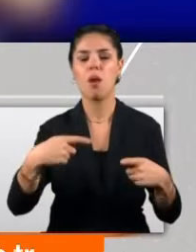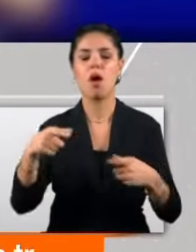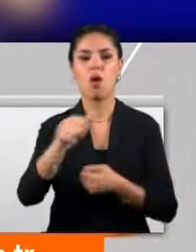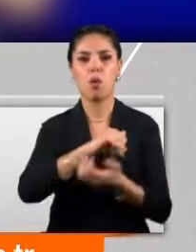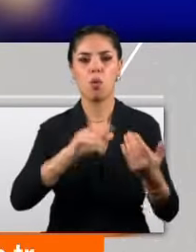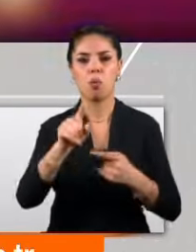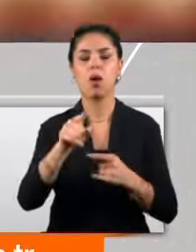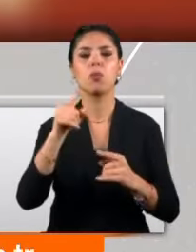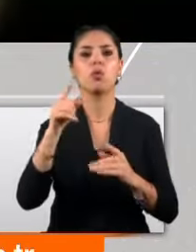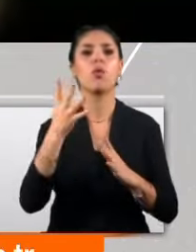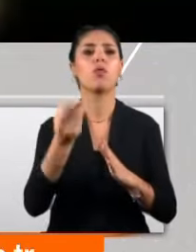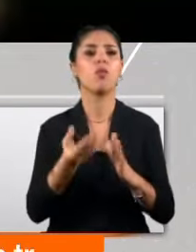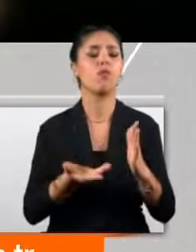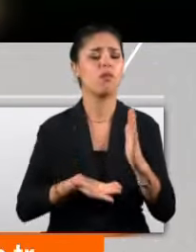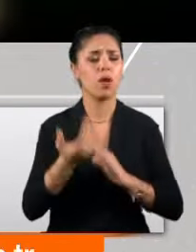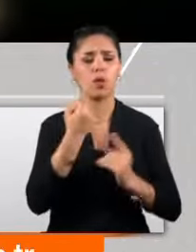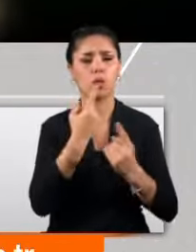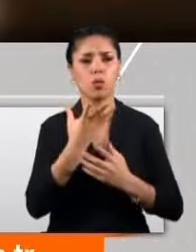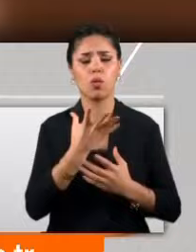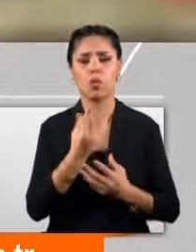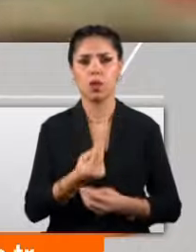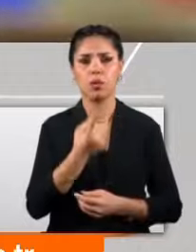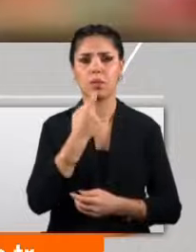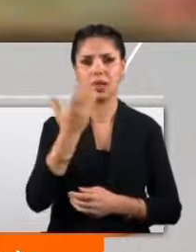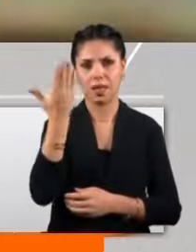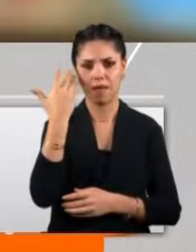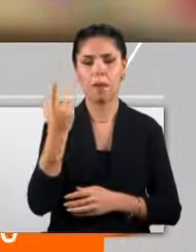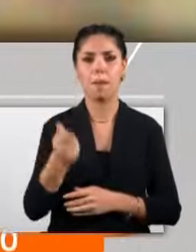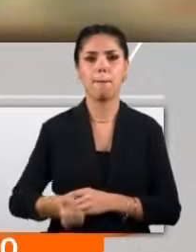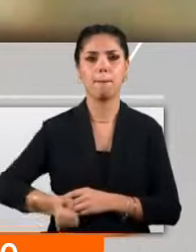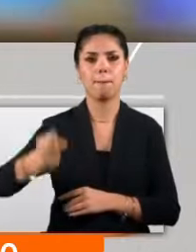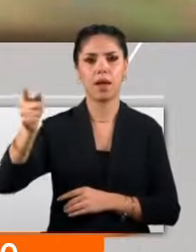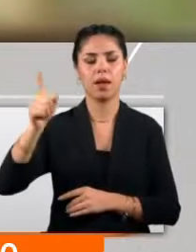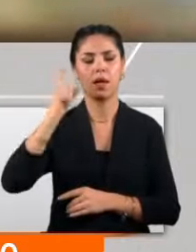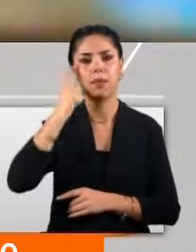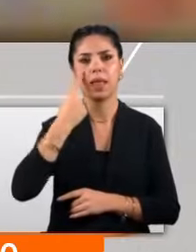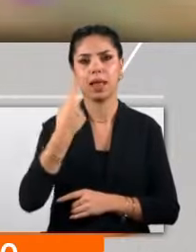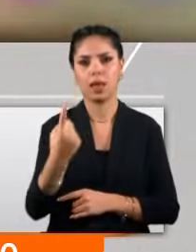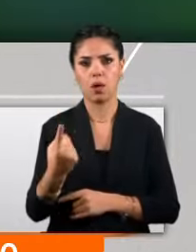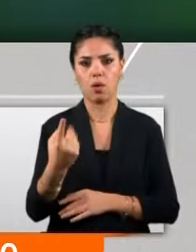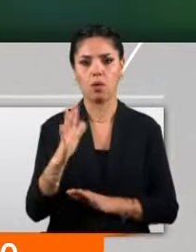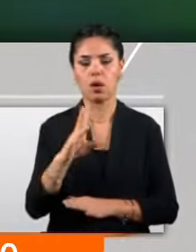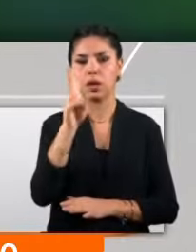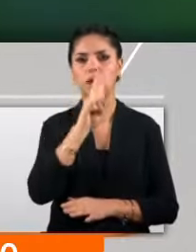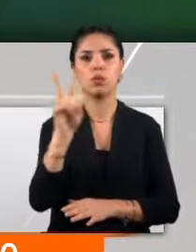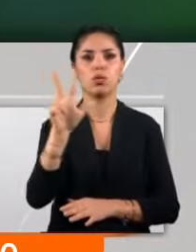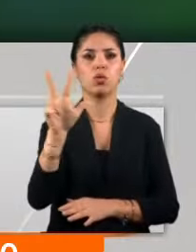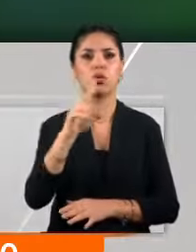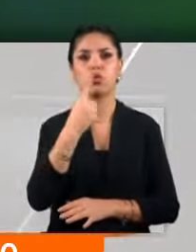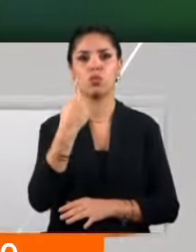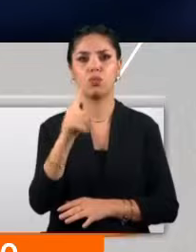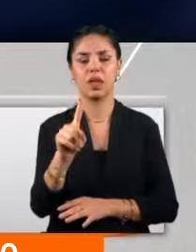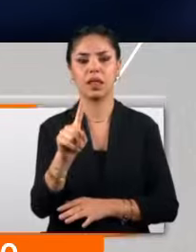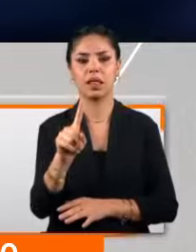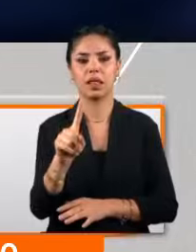temeline bakacak olursak da geçen sene sadece Maliye Bakanlığı'nın verilerine baktığımız zaman 230 bin